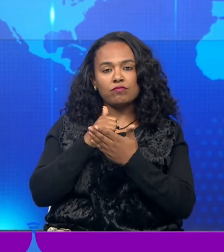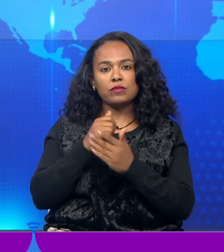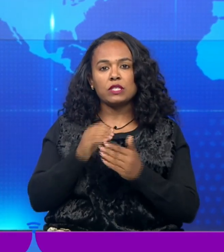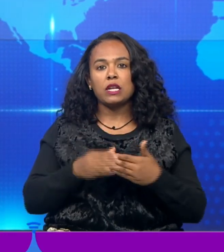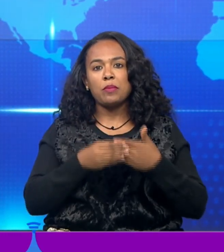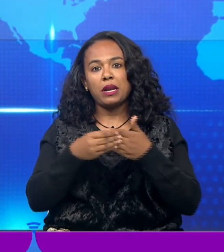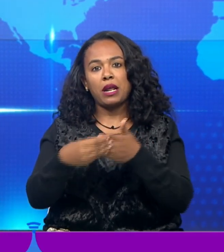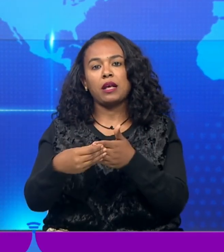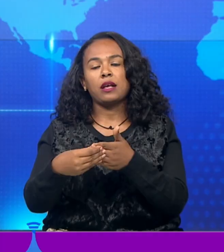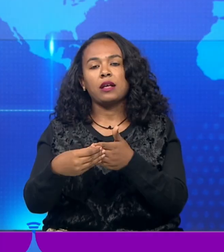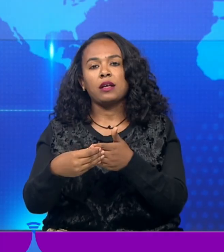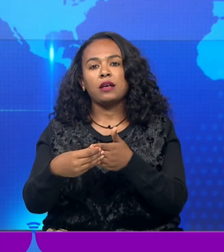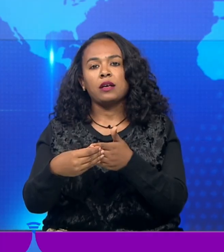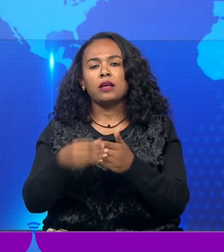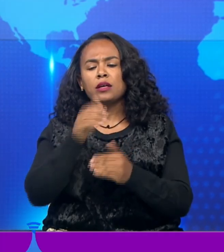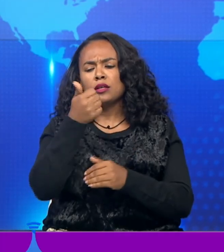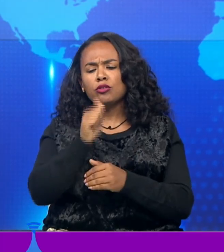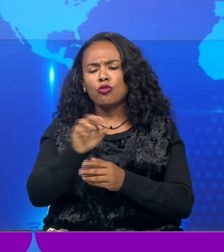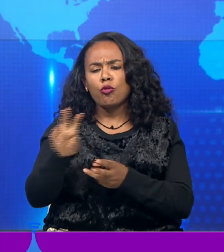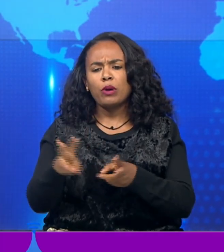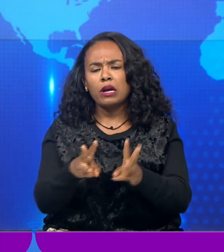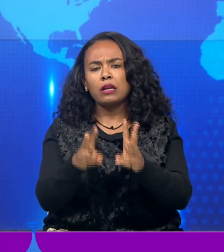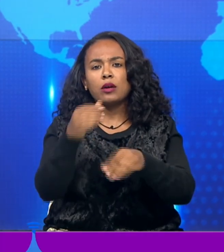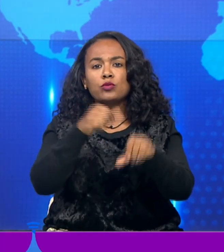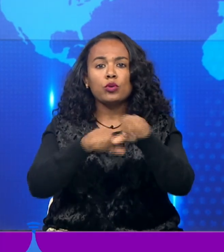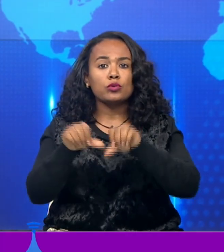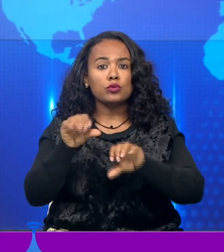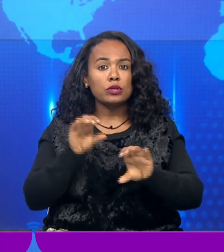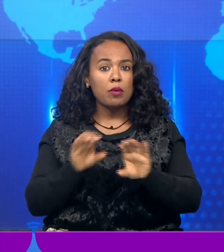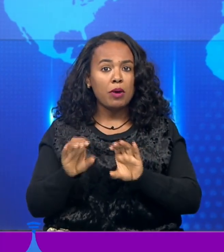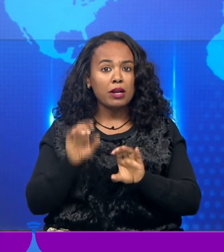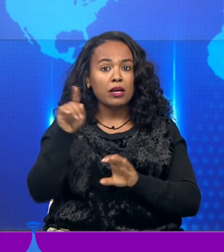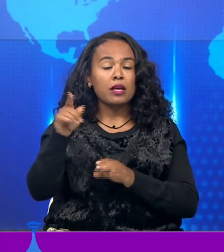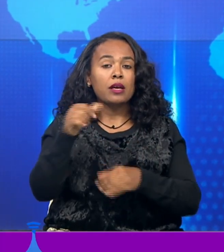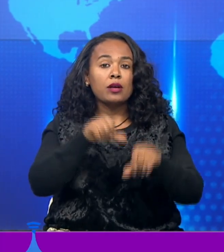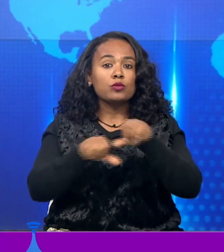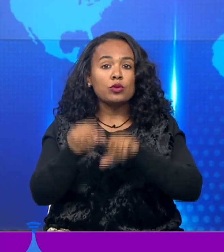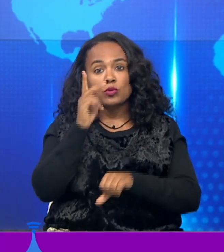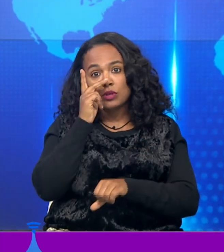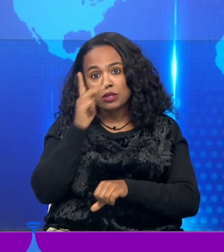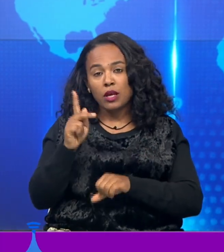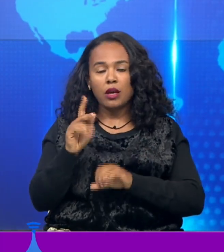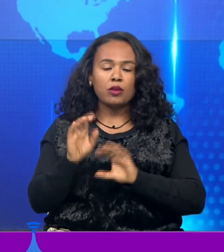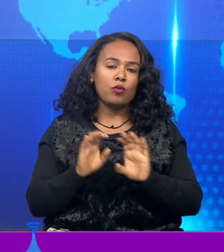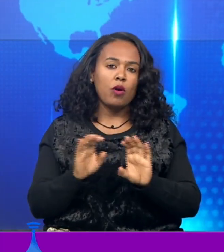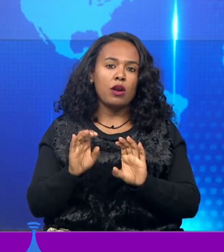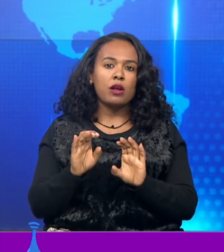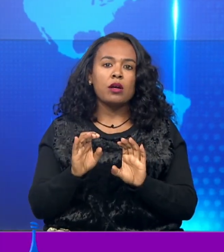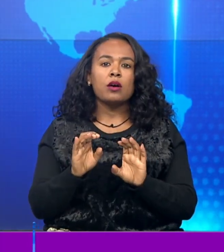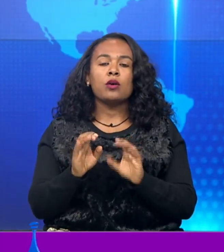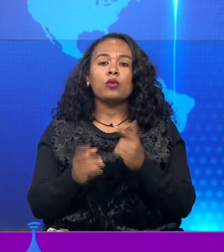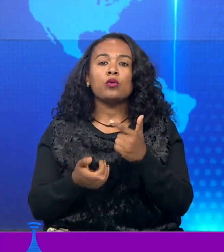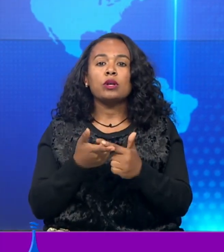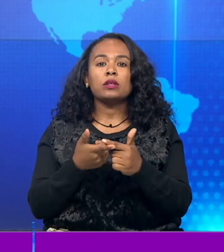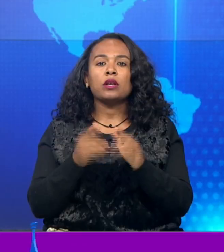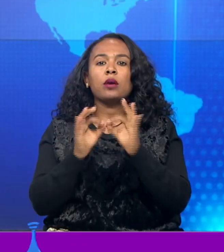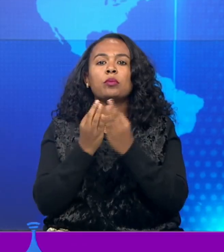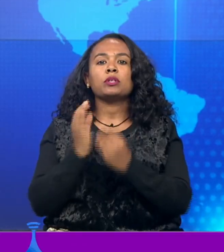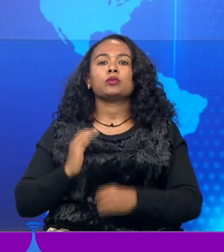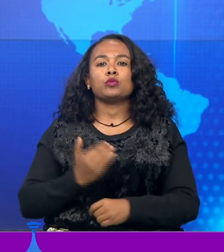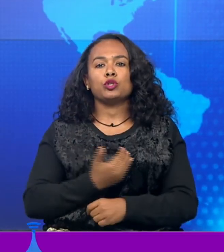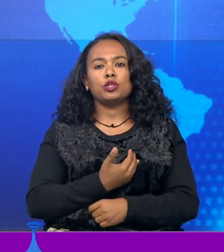ስለመራኝ በየትኛው መንገድ አስተዋጽኦ ስለማደርግ ያ አስተዋጽኦ እንዲታይ አድርጓል። ሁለተኛው ቤተሰቦቻችን